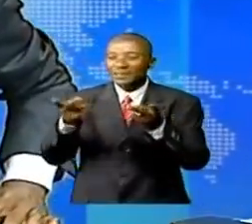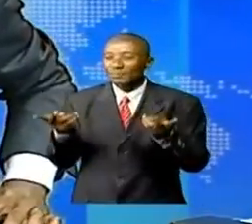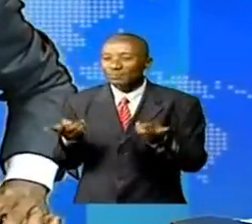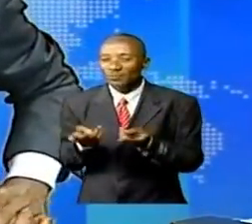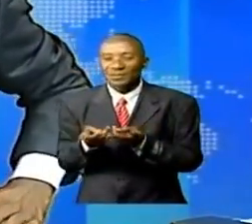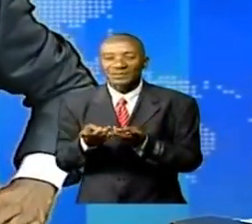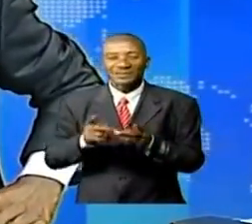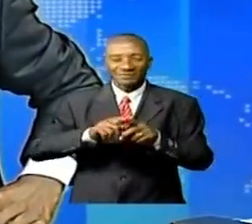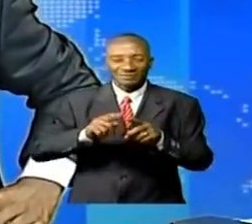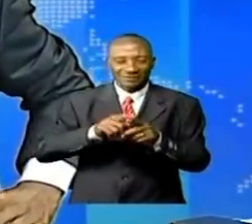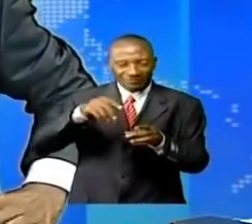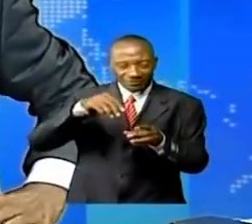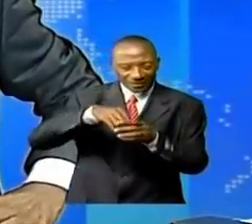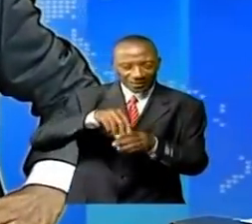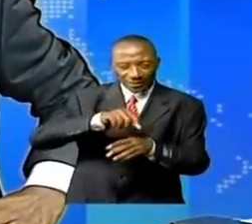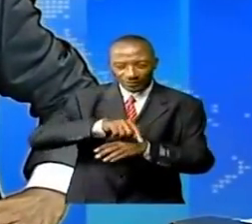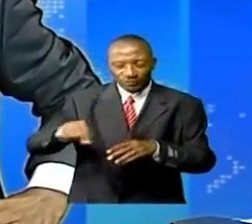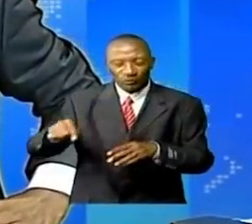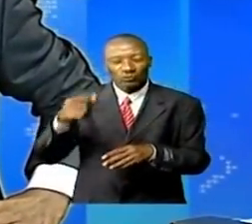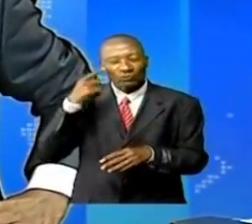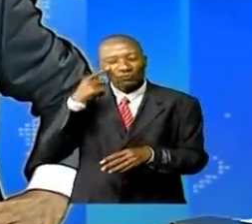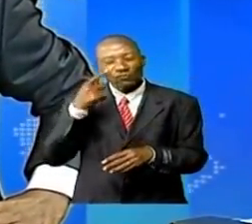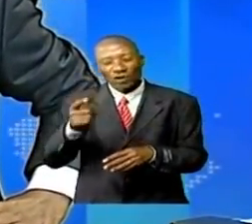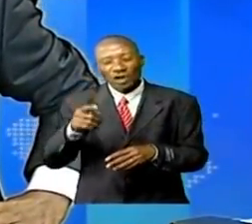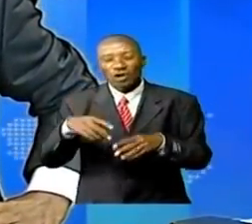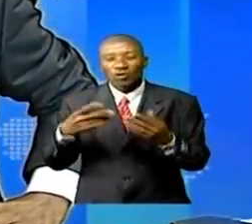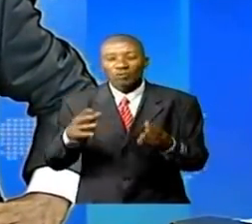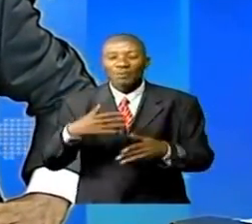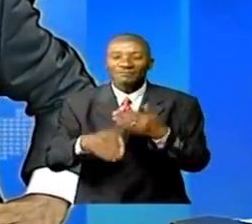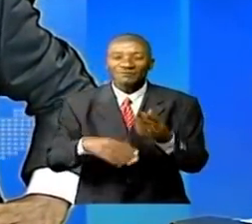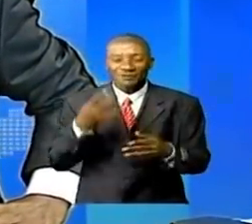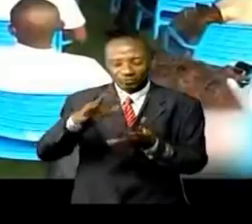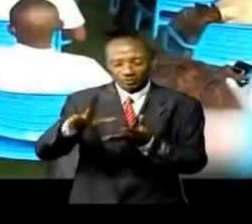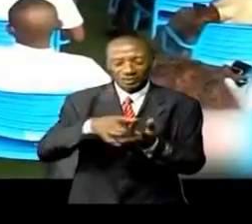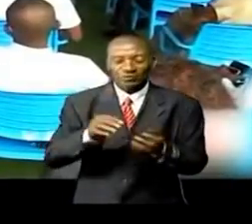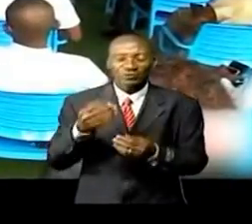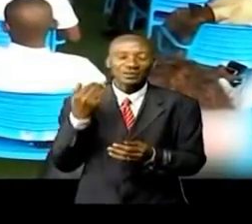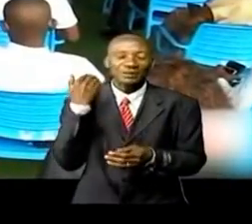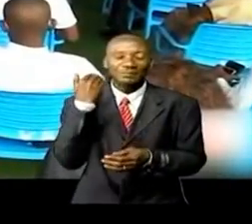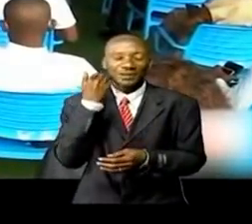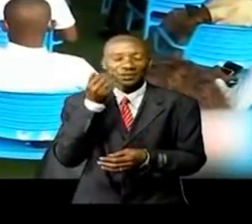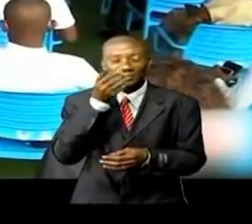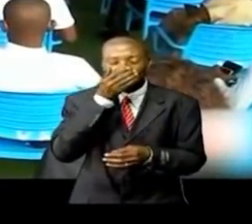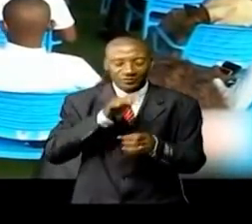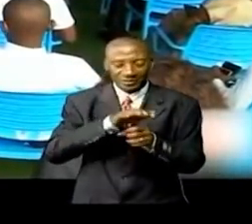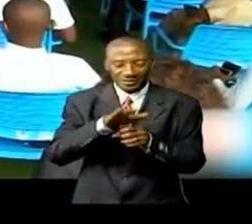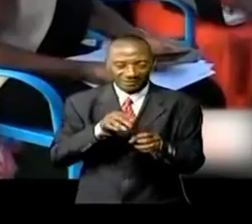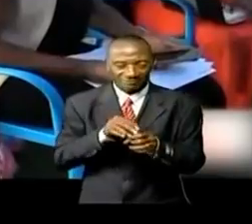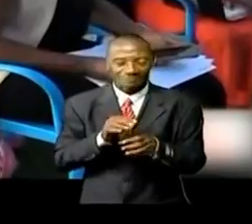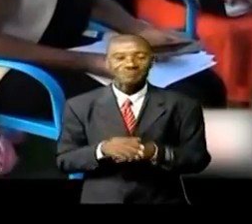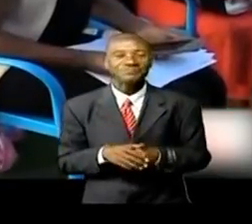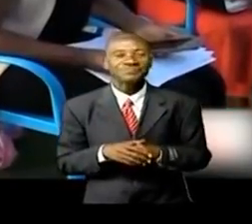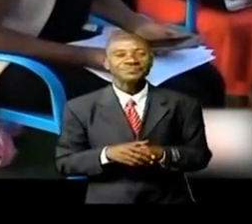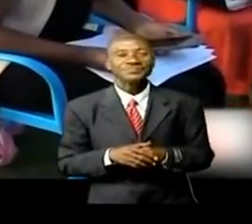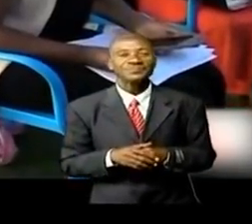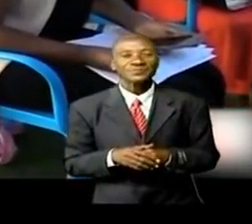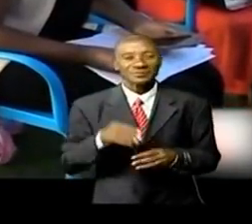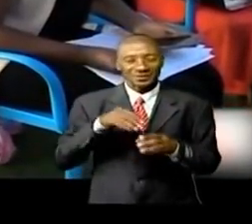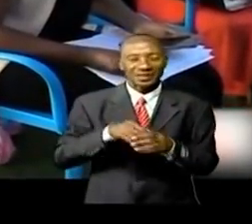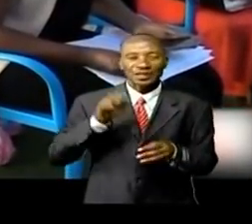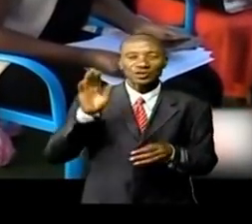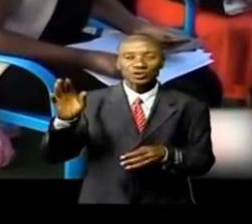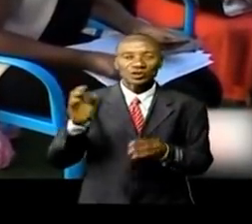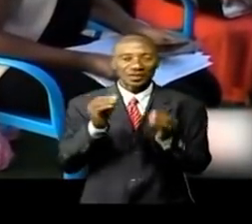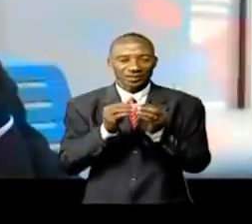Lopez Loris Kakuba dans ce reportage. Au cours de son point de presse hebdomadaire du